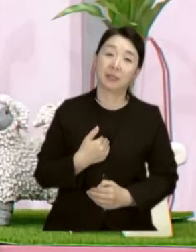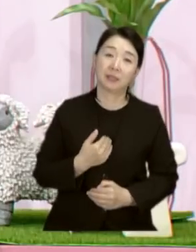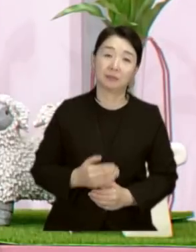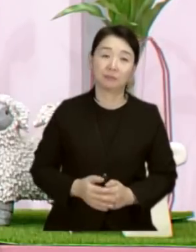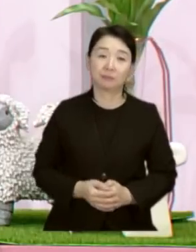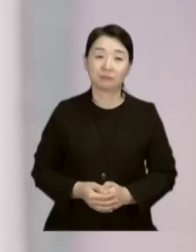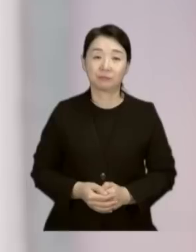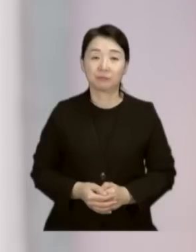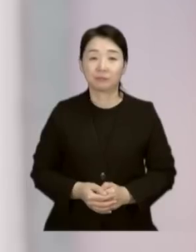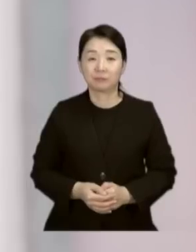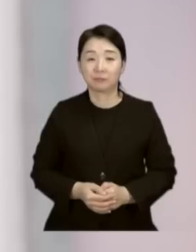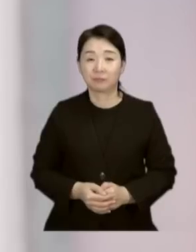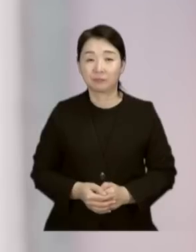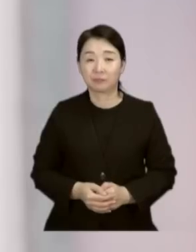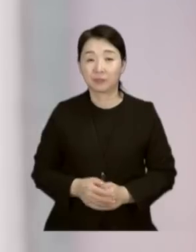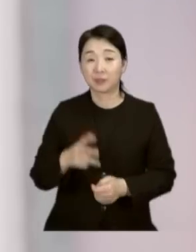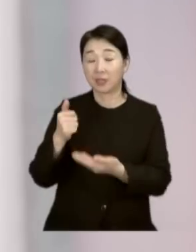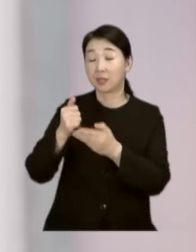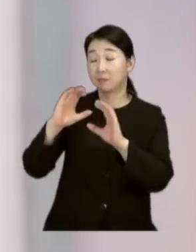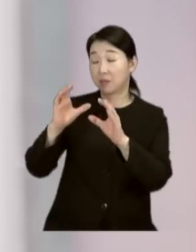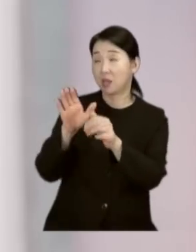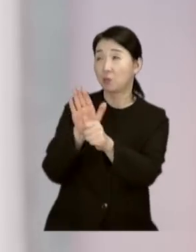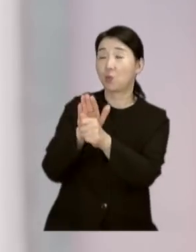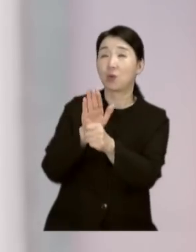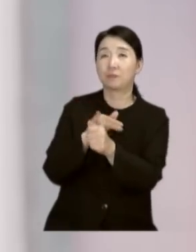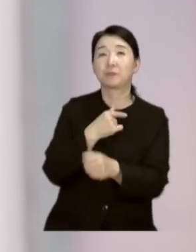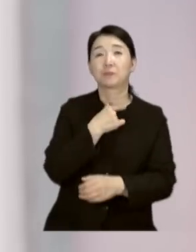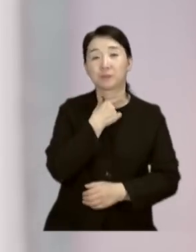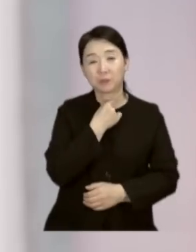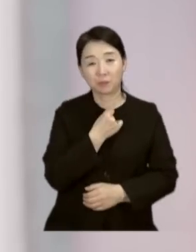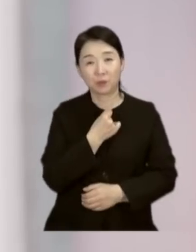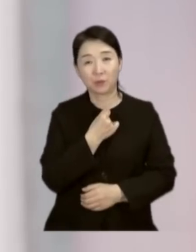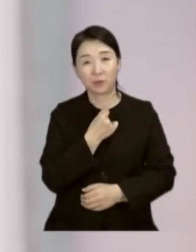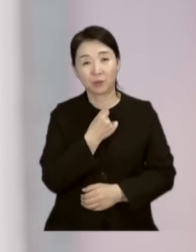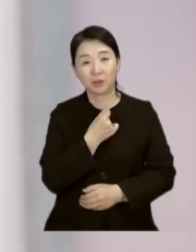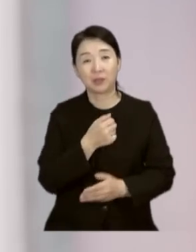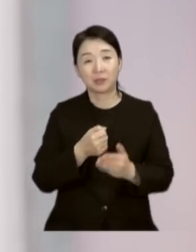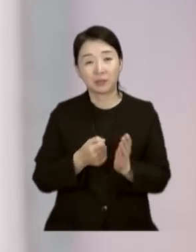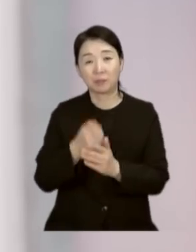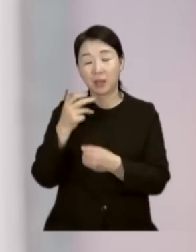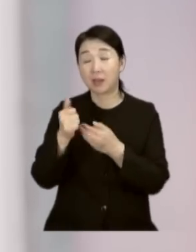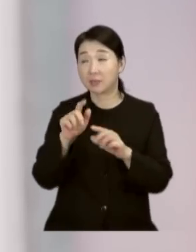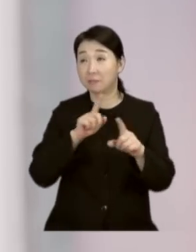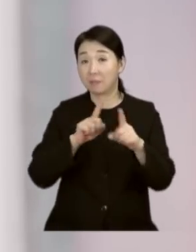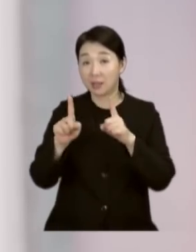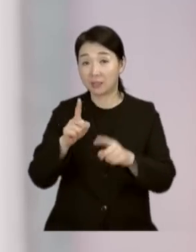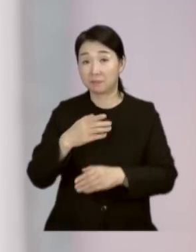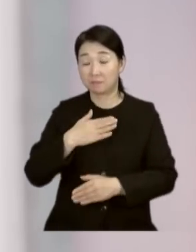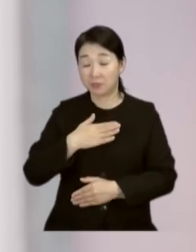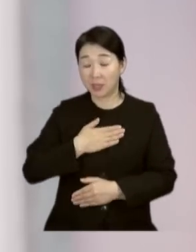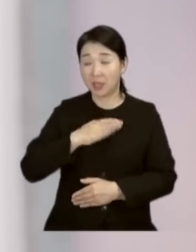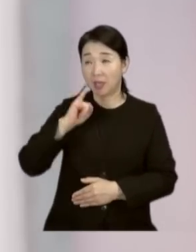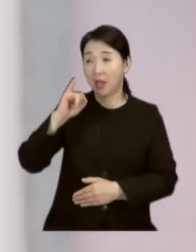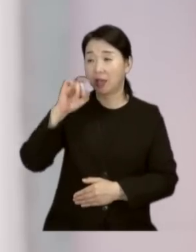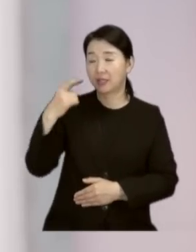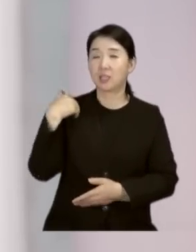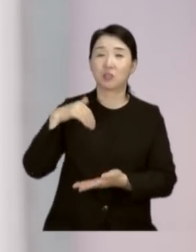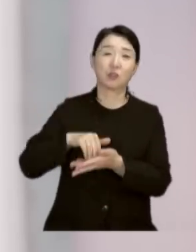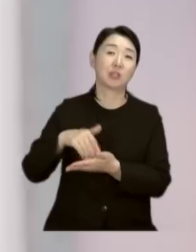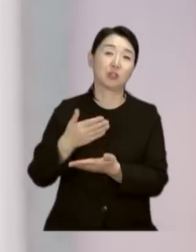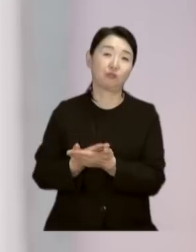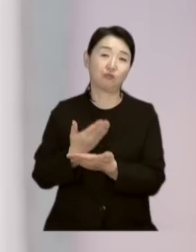제가 조금이나마 정말 하나님 나라에 보탬이 되기 위해서 정말 하나님 말씀을 제 계정